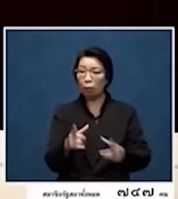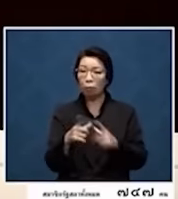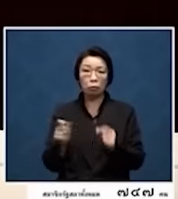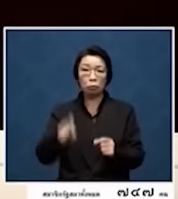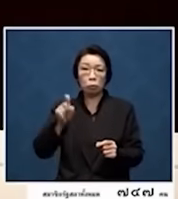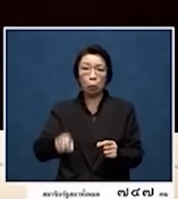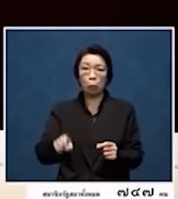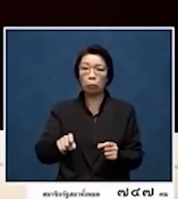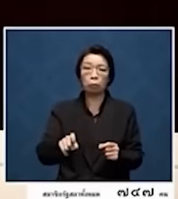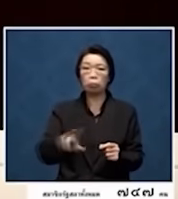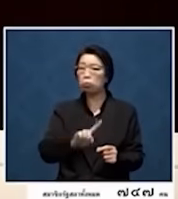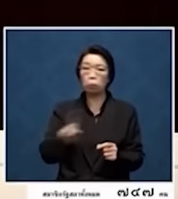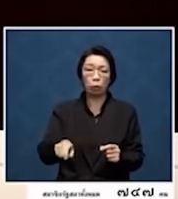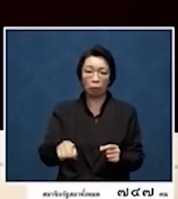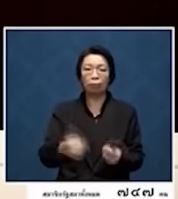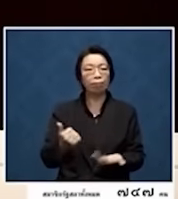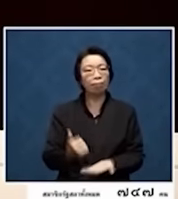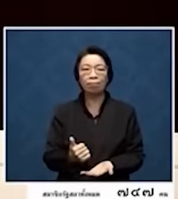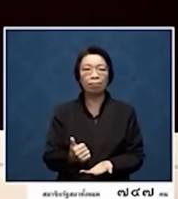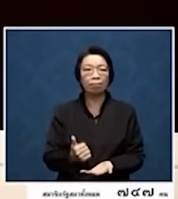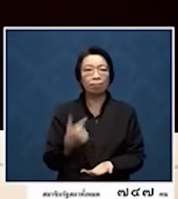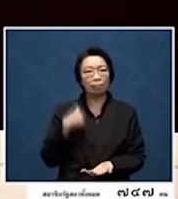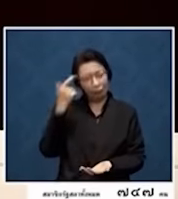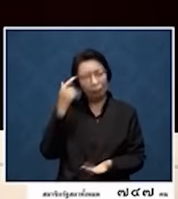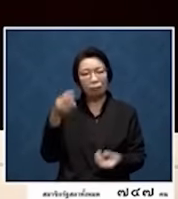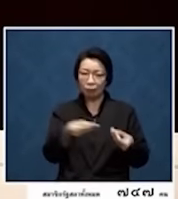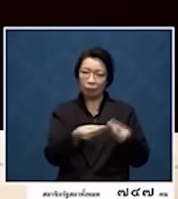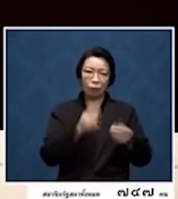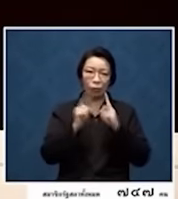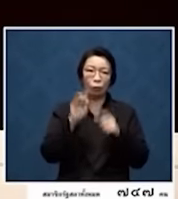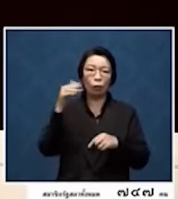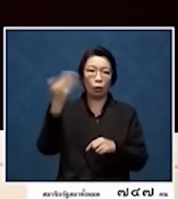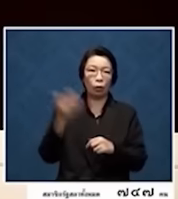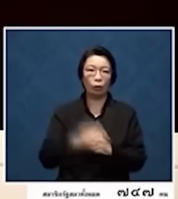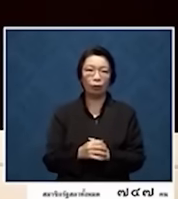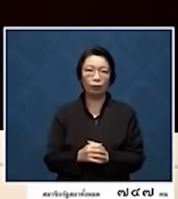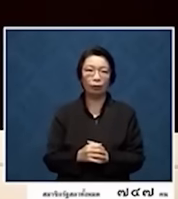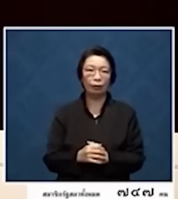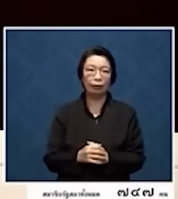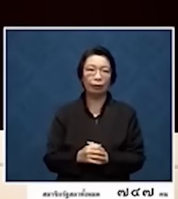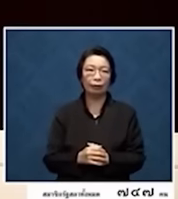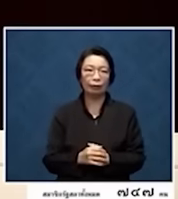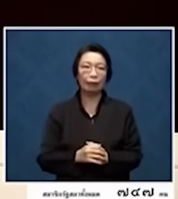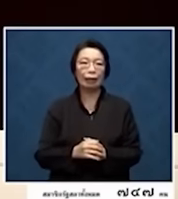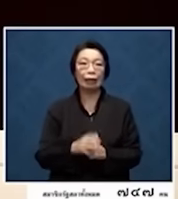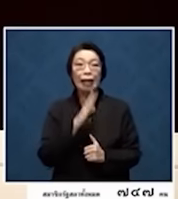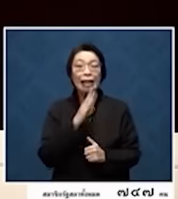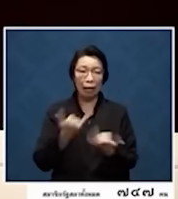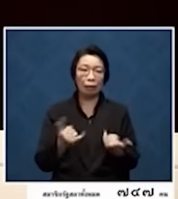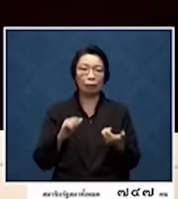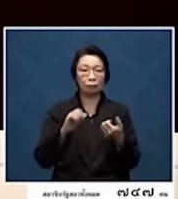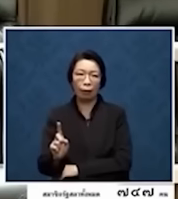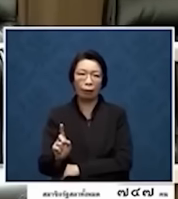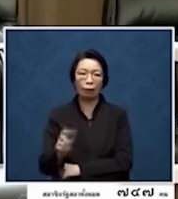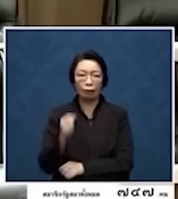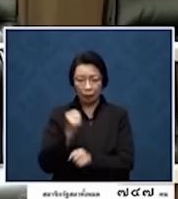ซ้ำไปเป็นวันที่16สิงหาคมใช่ไหมฮะทางท่านประธานวนอก็บอกว่างั้นวาระ